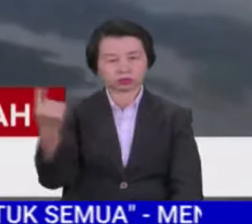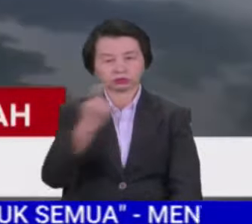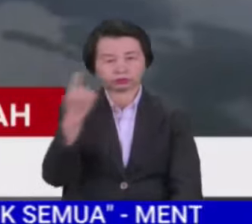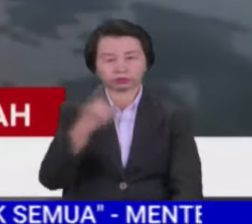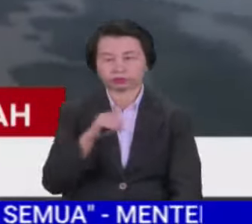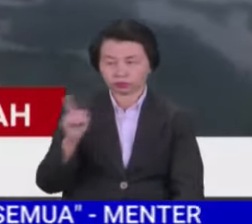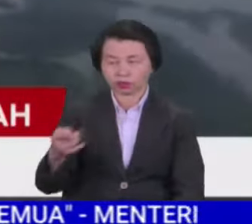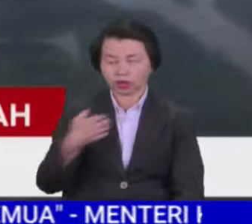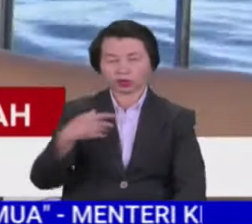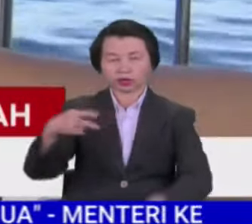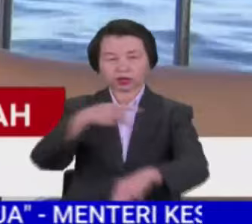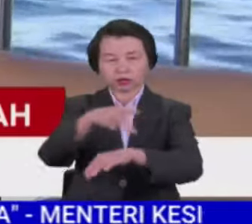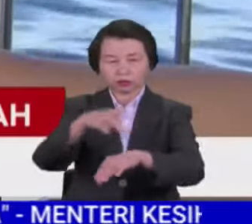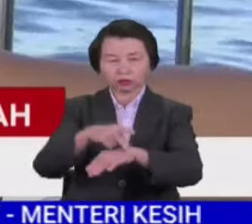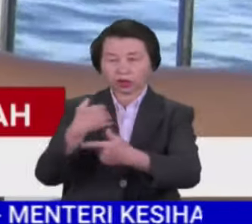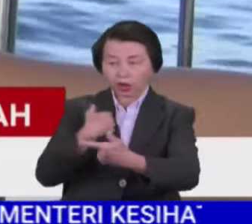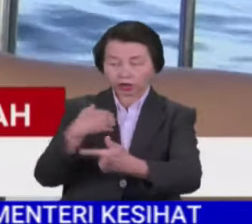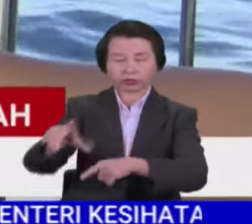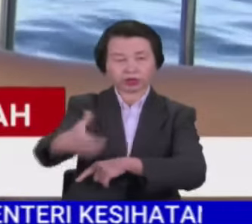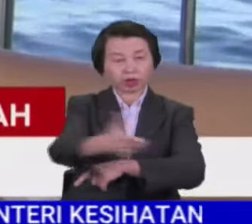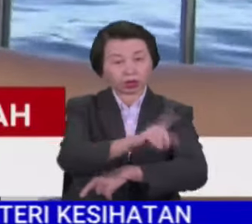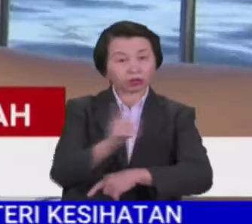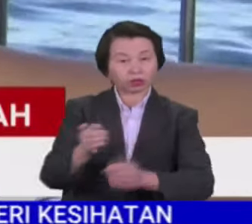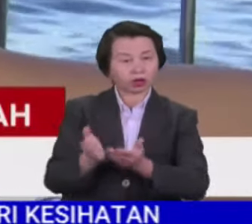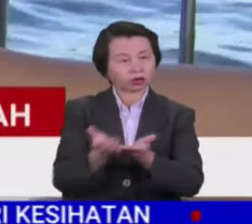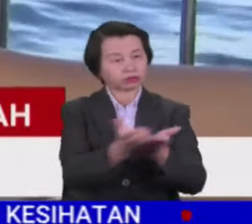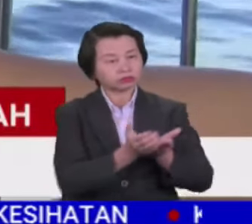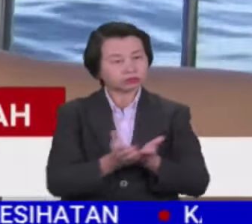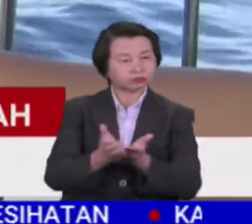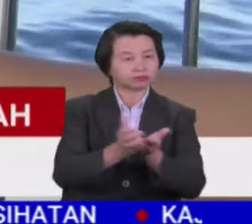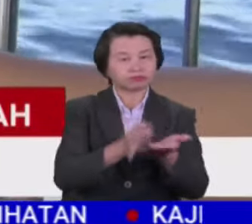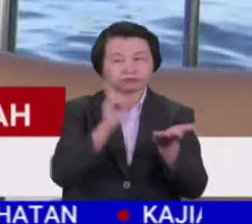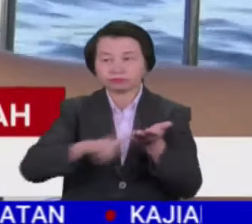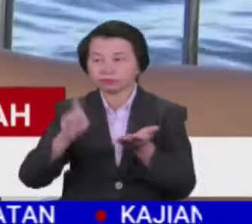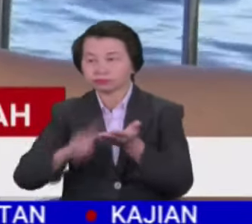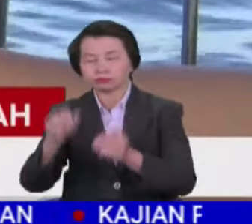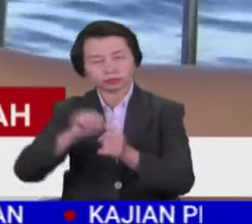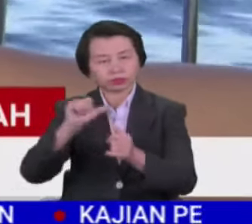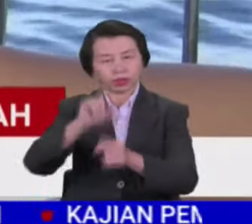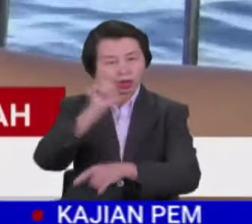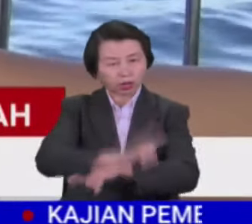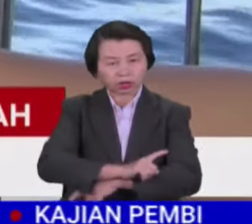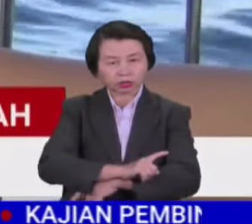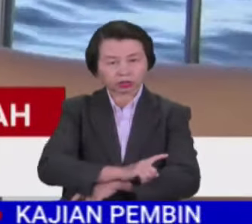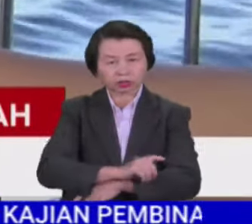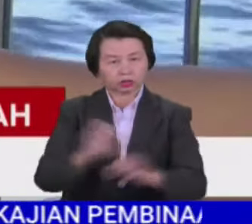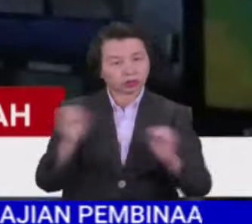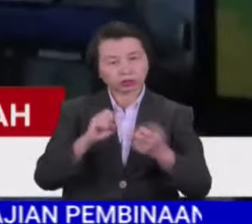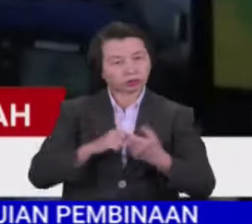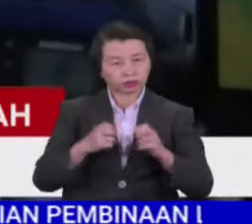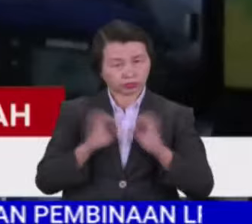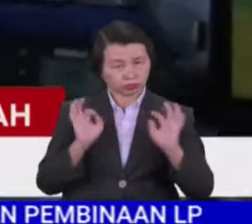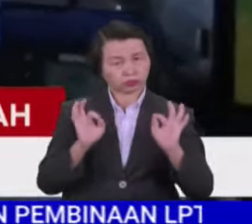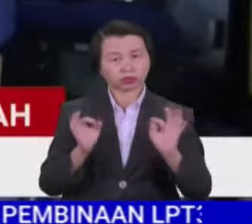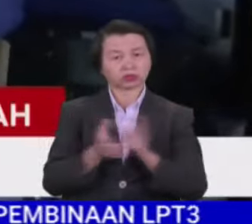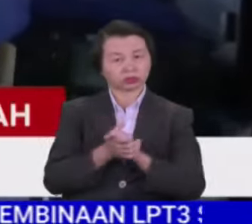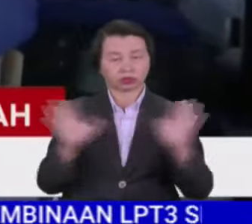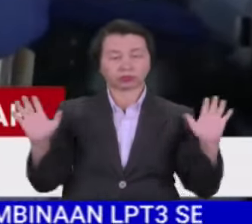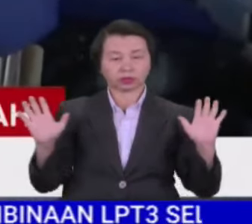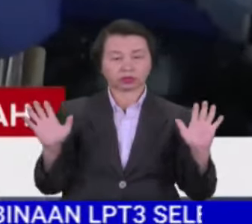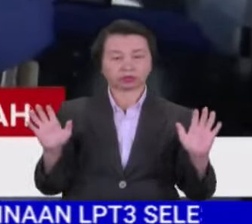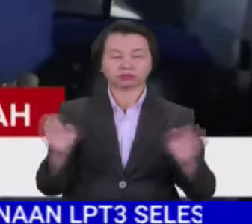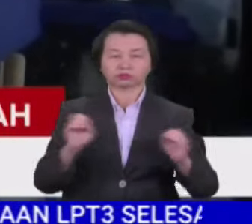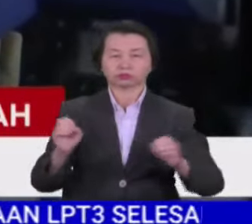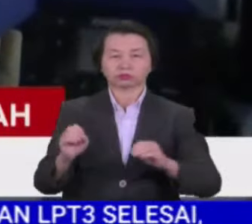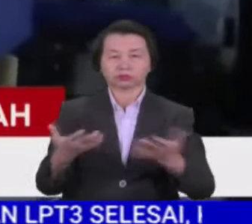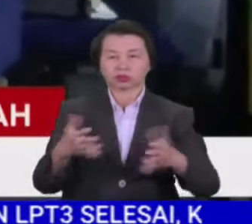ada di pulau ada di lautan Honda setiap hari Bunda dia